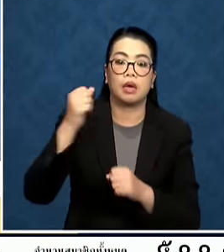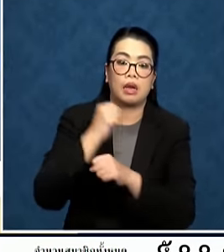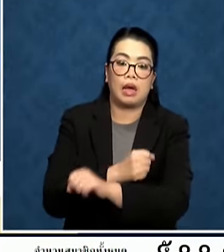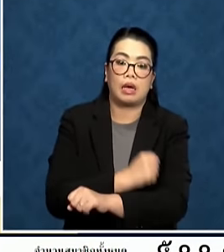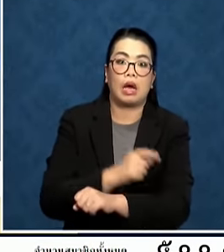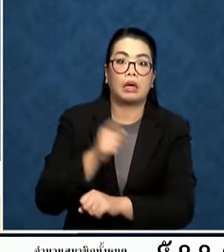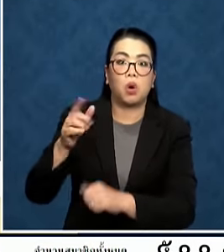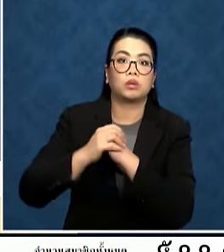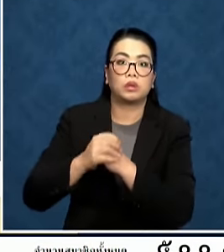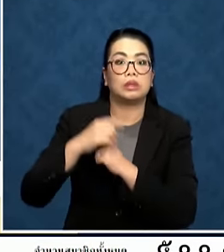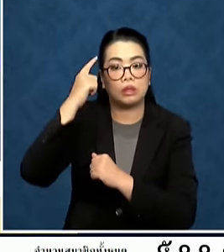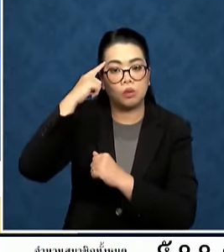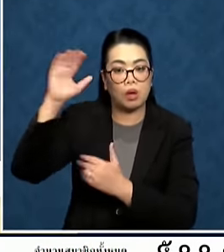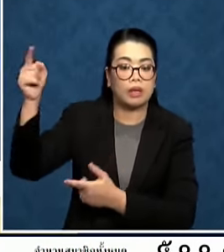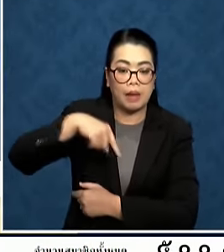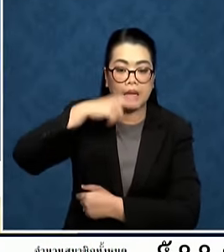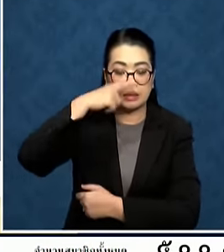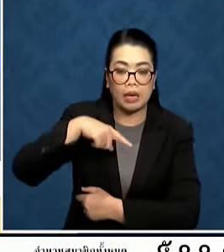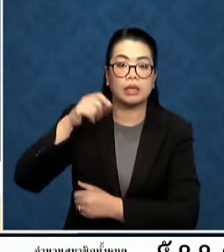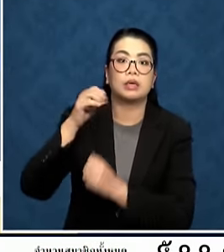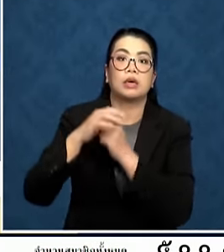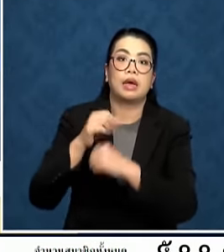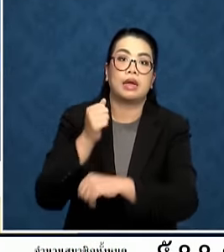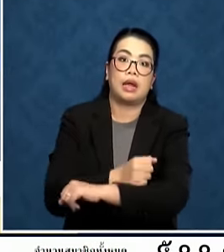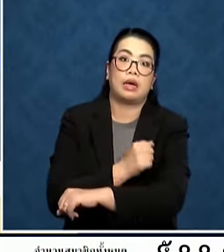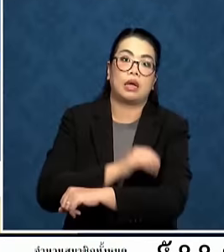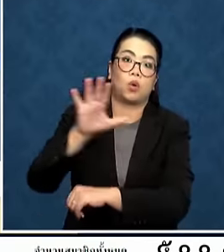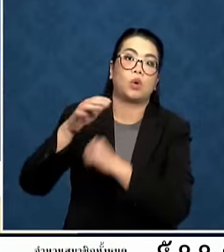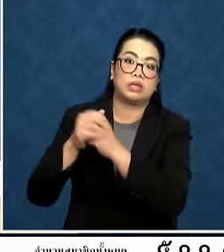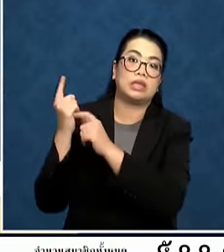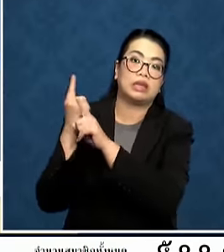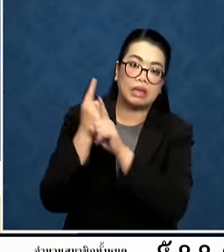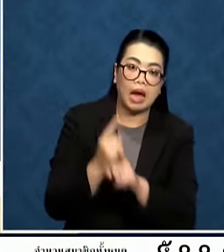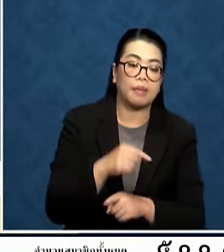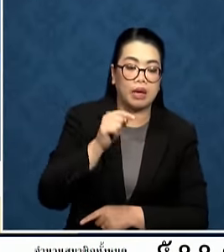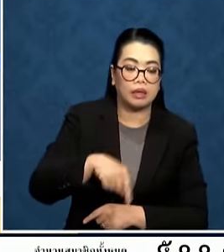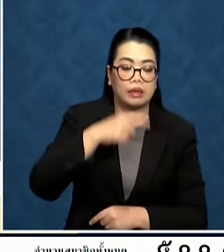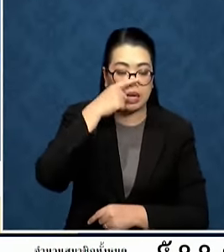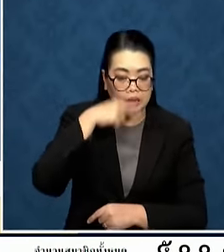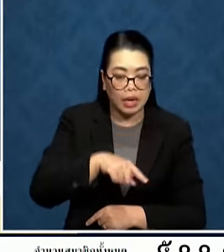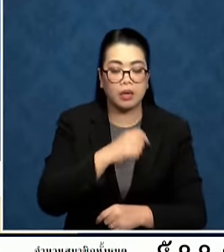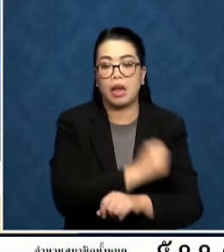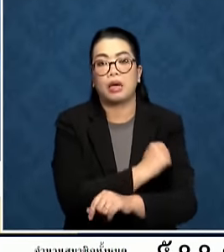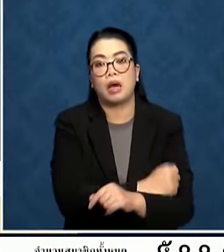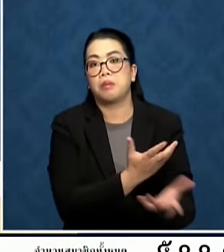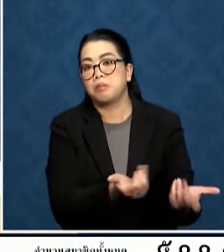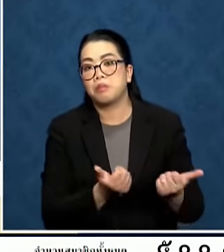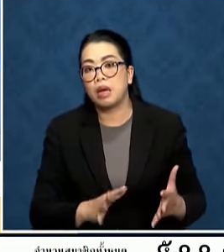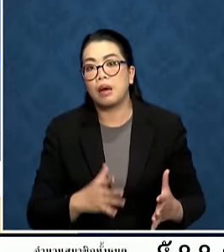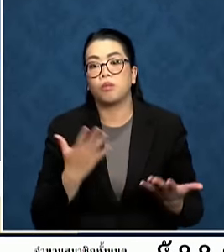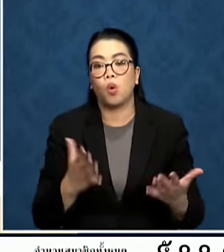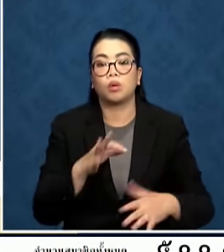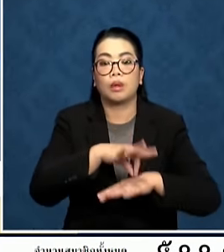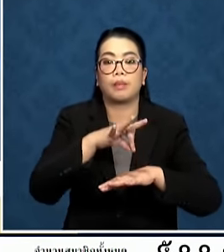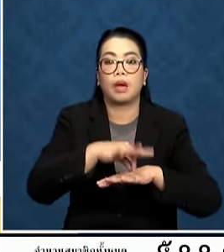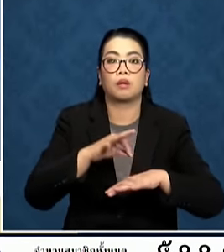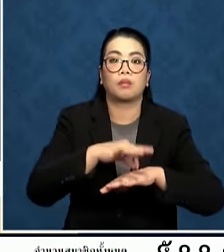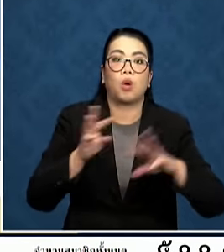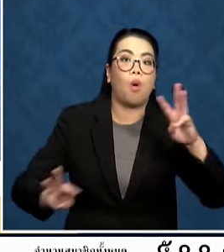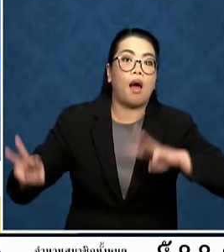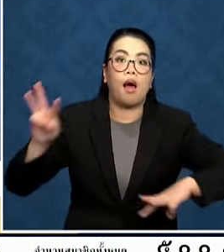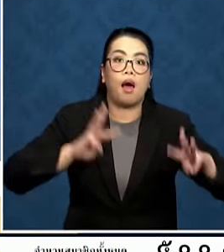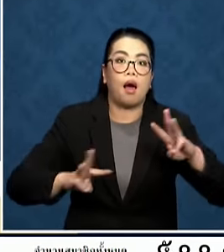แล้วเกิดจริงแต่ประโยชน์ล่ะครับมีอะไรบ้างที่รัฐบาลขายฝันเอาไว้แต่ไม่แน่ใจว่าจะเกิดหรือเปล่าประการ